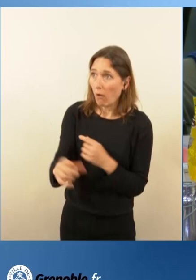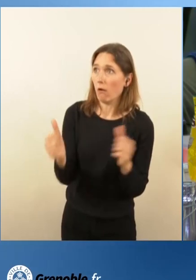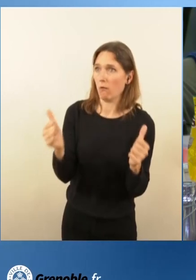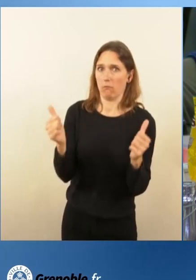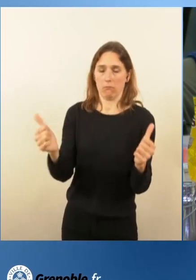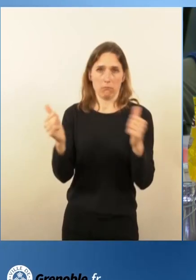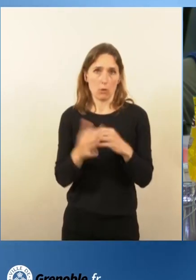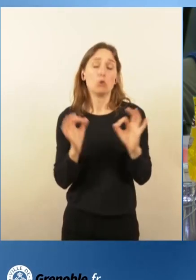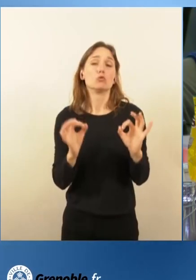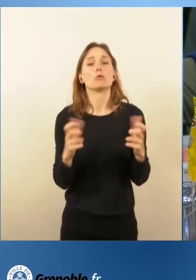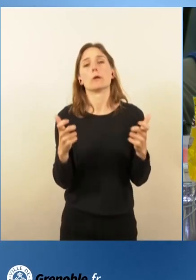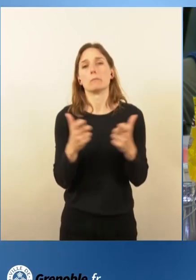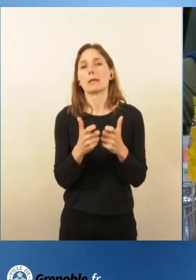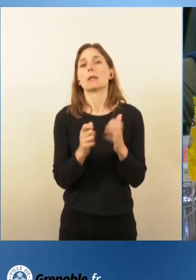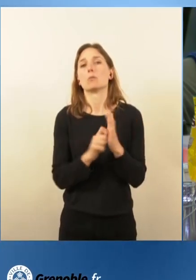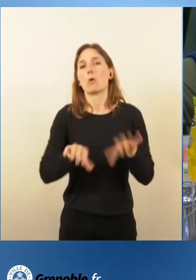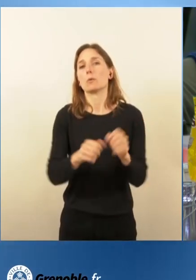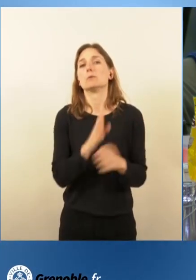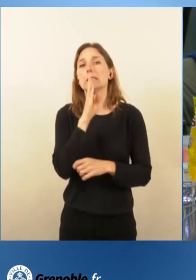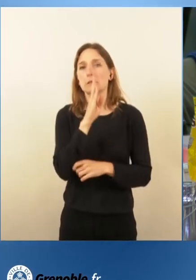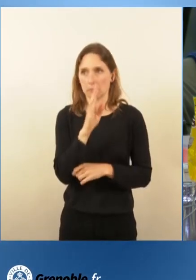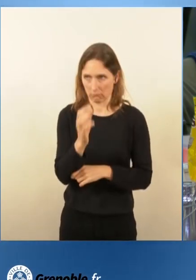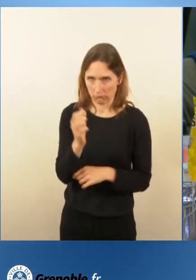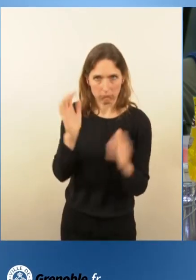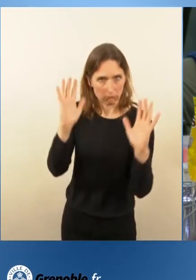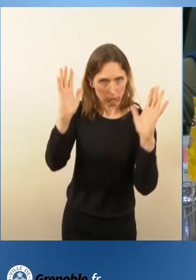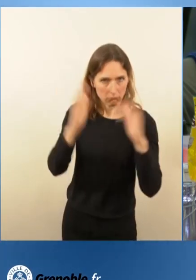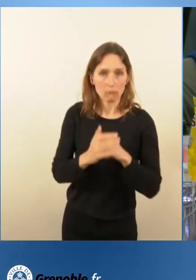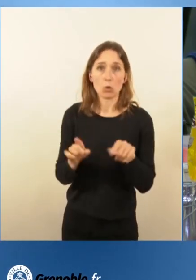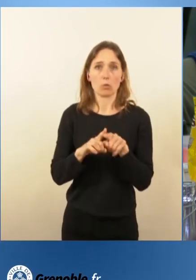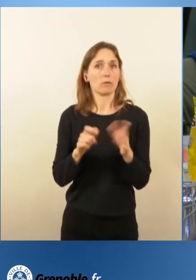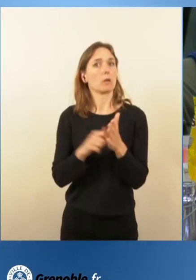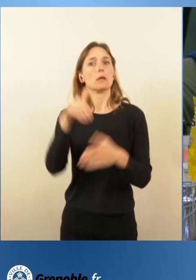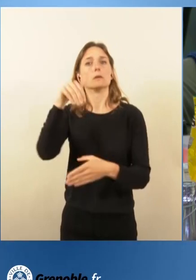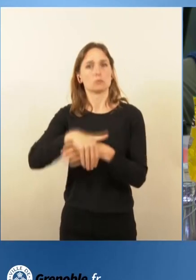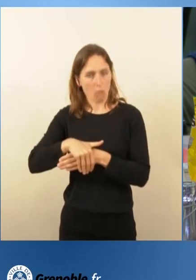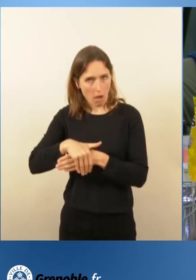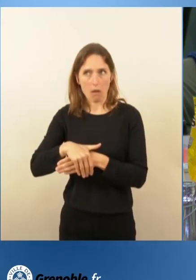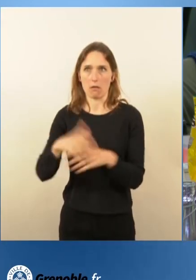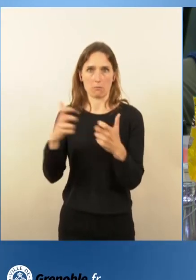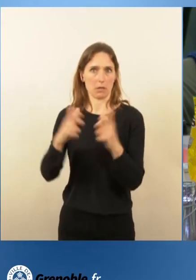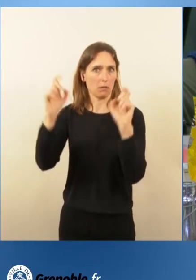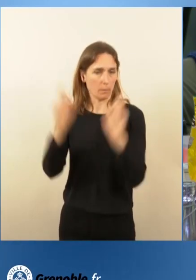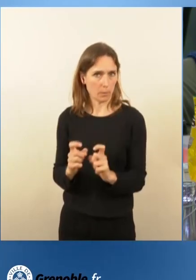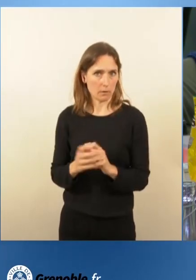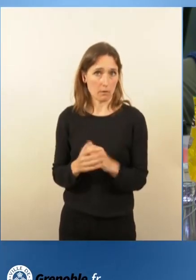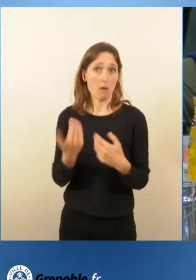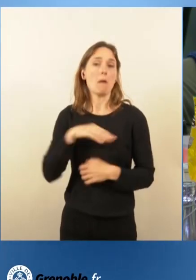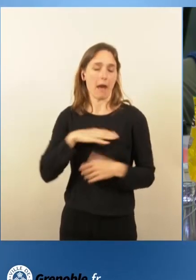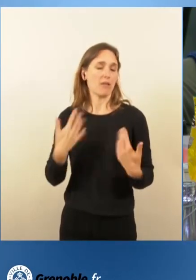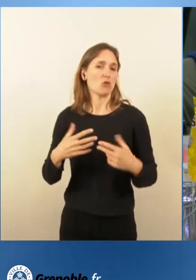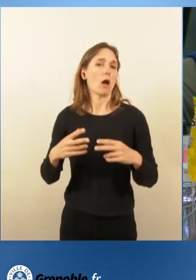de la pose méridienne du midi mais également les tarifs du soir après des explications et le fait